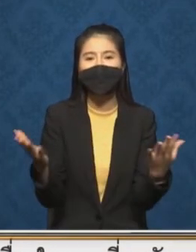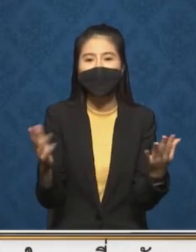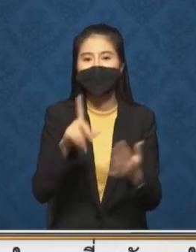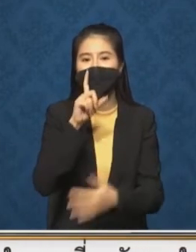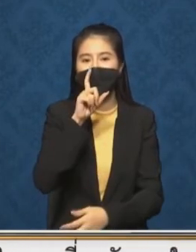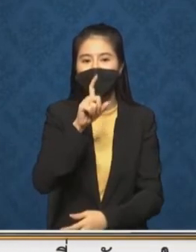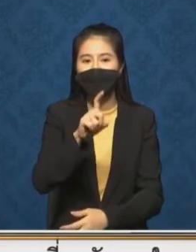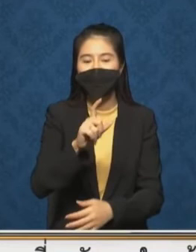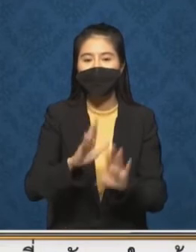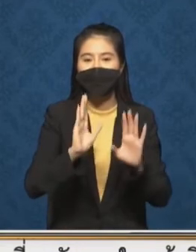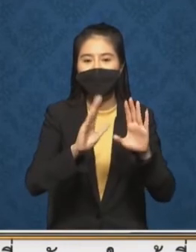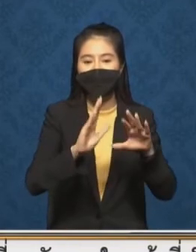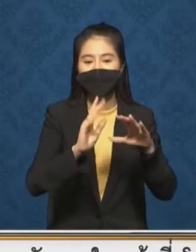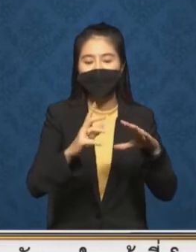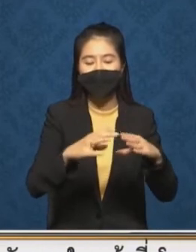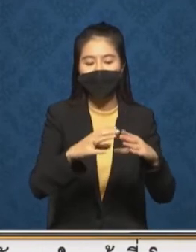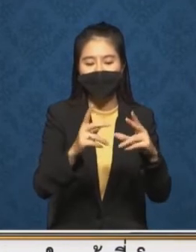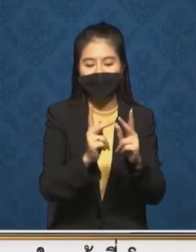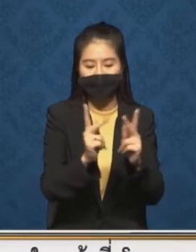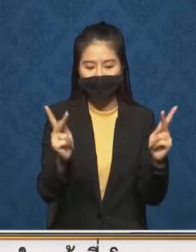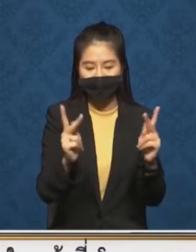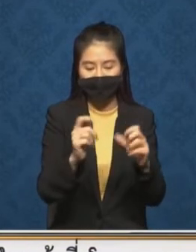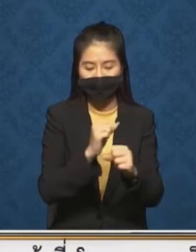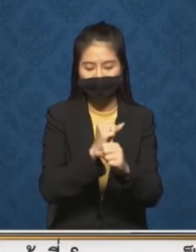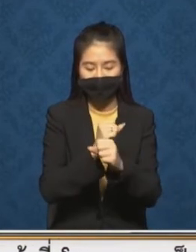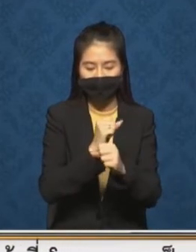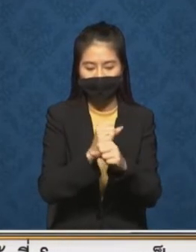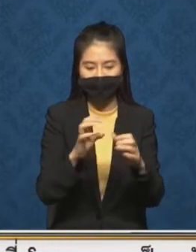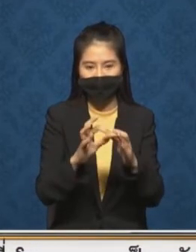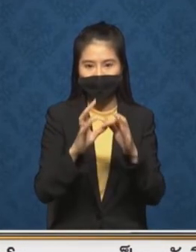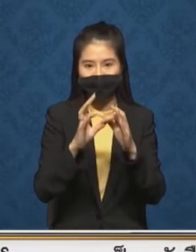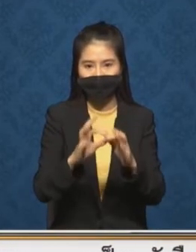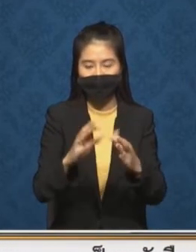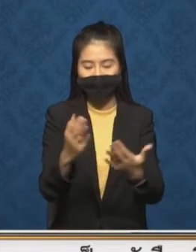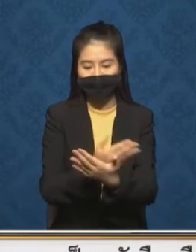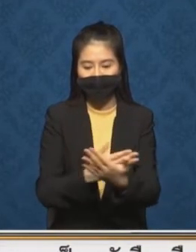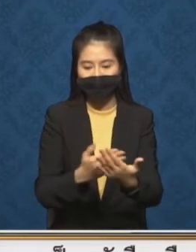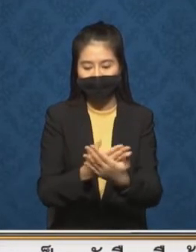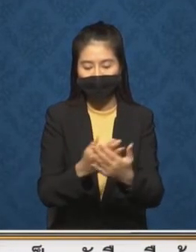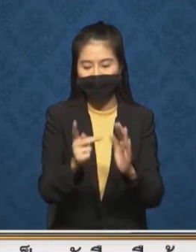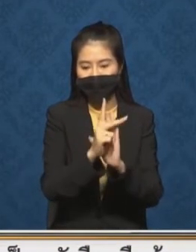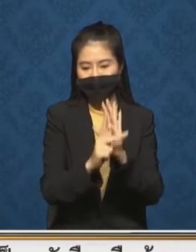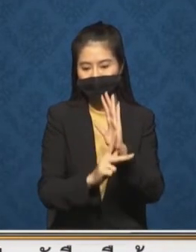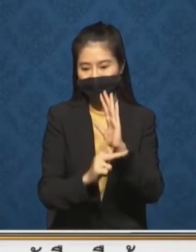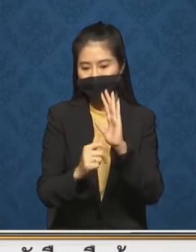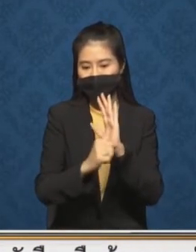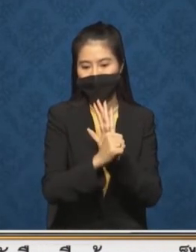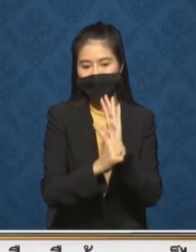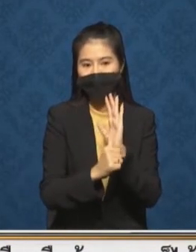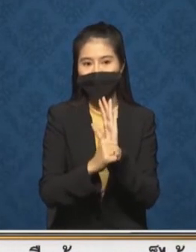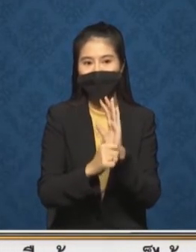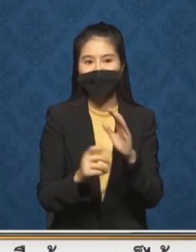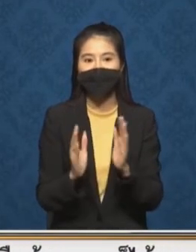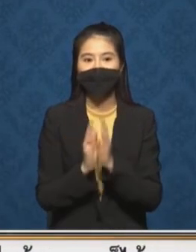ากประเด็นนี้ไปกับกัมาธิการในการที่นำไปใช้ในการพิจารณาในการปรบปรงแค่ไขขขหมายต่อไปครับขอบคุณครับ